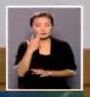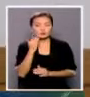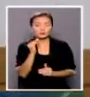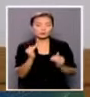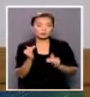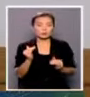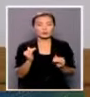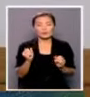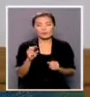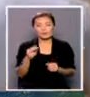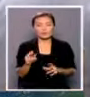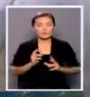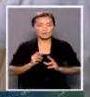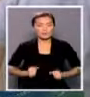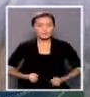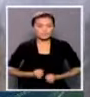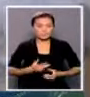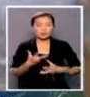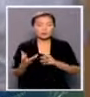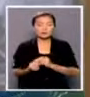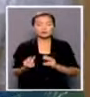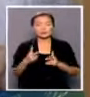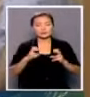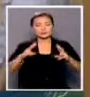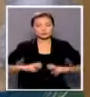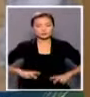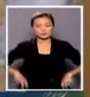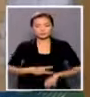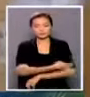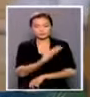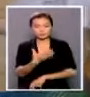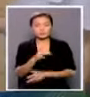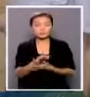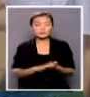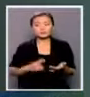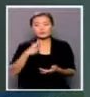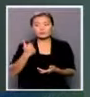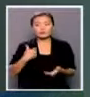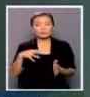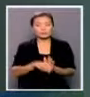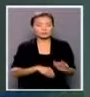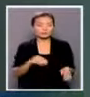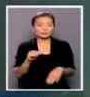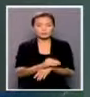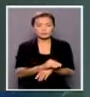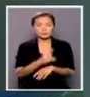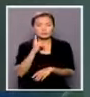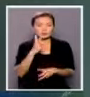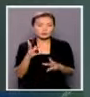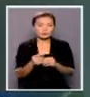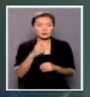тіпті апай төс батыр толғалы. Деседі олар алдымен медициналық тексерістен өтеді. Яғни қарулы күштердің қатарын толықтыру үшін